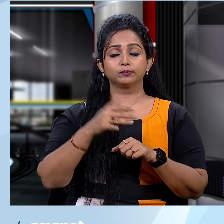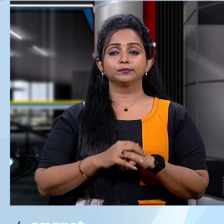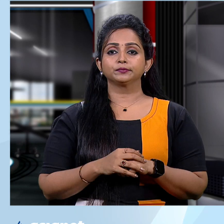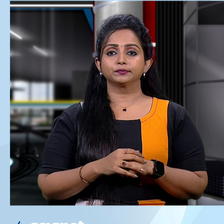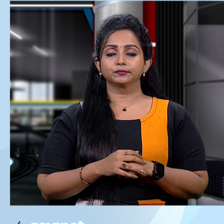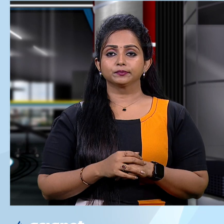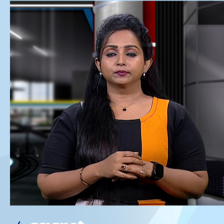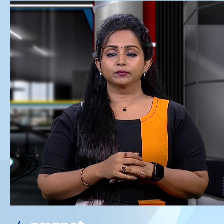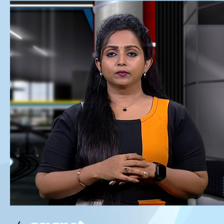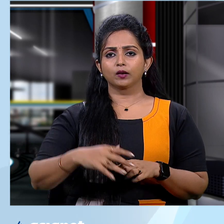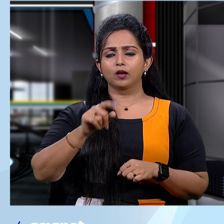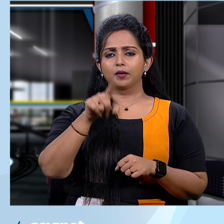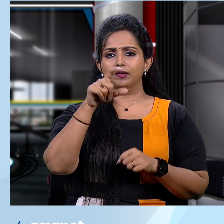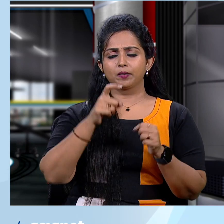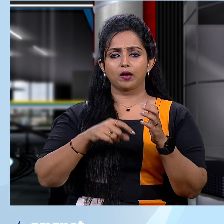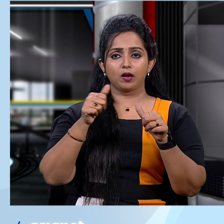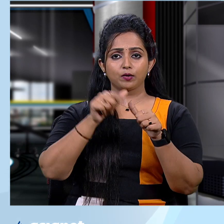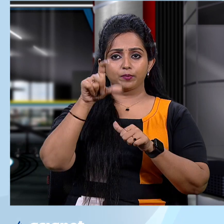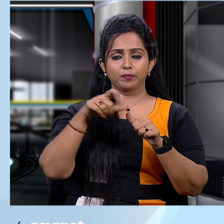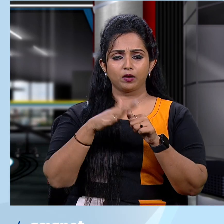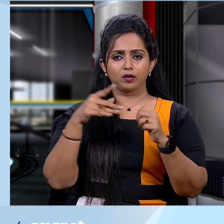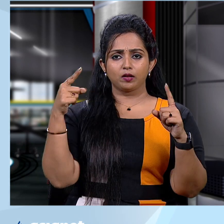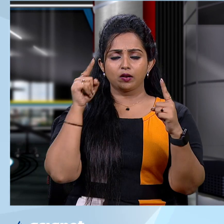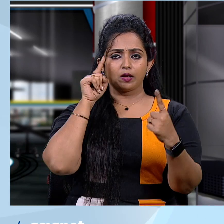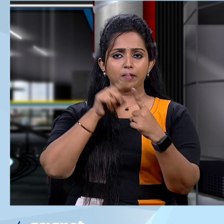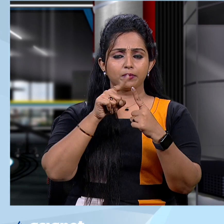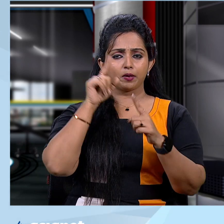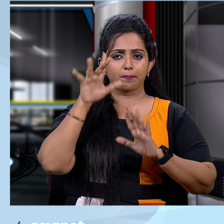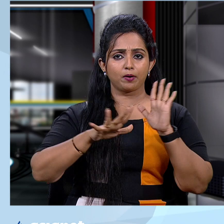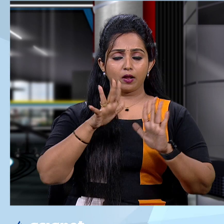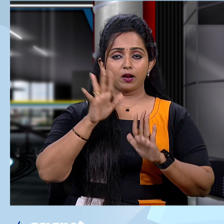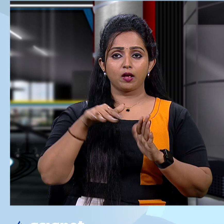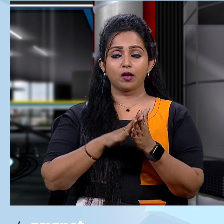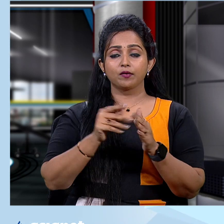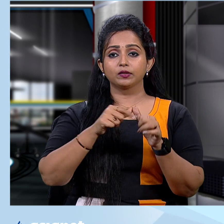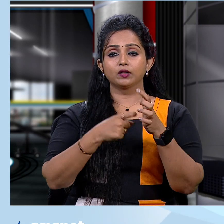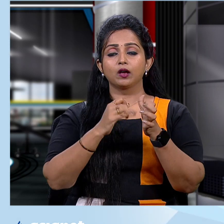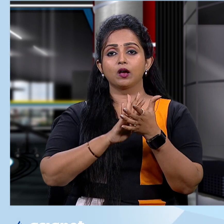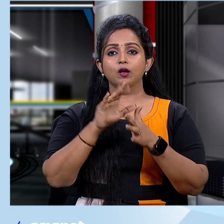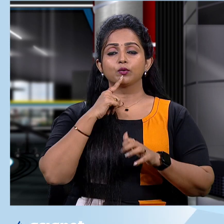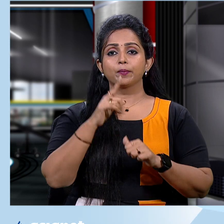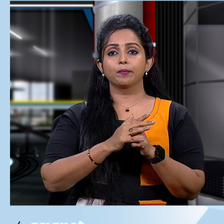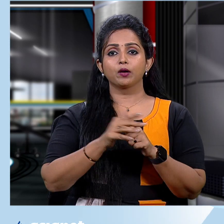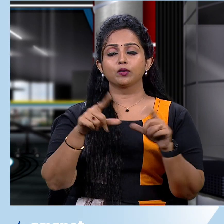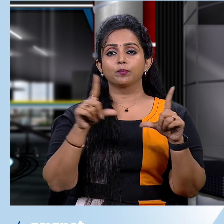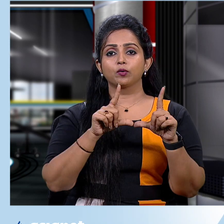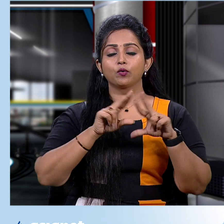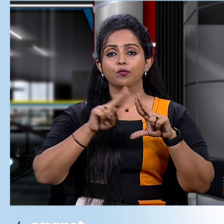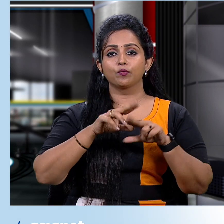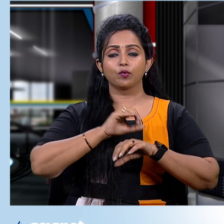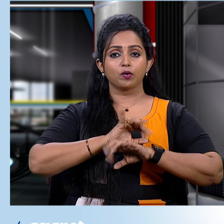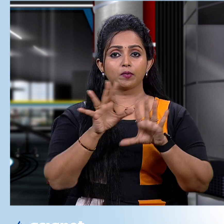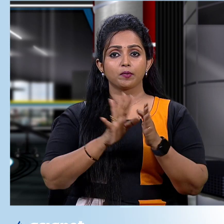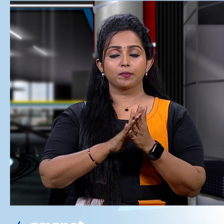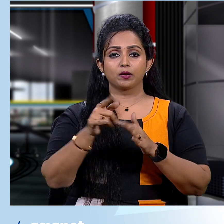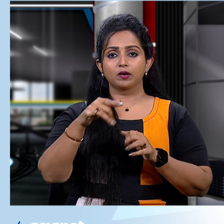അഖില, തനിക്കെതിരെ ഗൂഢാലോചന എന്ന വാദം വീണ്ടും ആവർത്തിക്കുന്നു പി എം മാർഷോ. അപ്പോൾ ഈ രേഖകൾ വിവരങ്ങളൊക്കെ പുറത്തു വന്നതിന് പിന്നിൽ